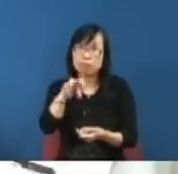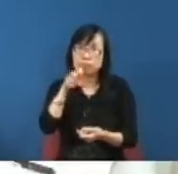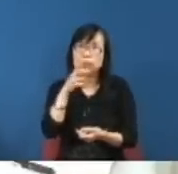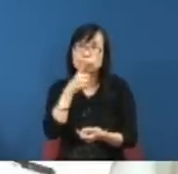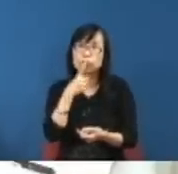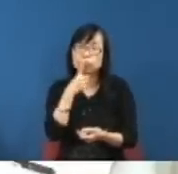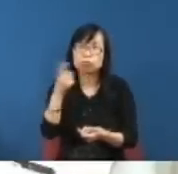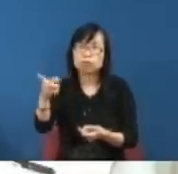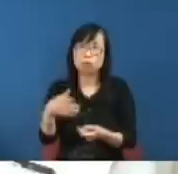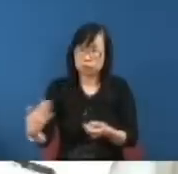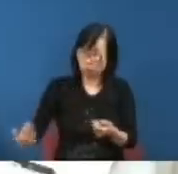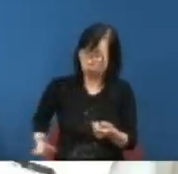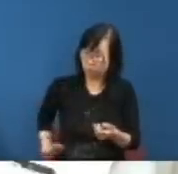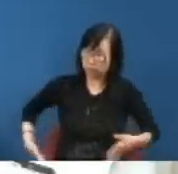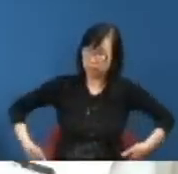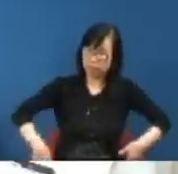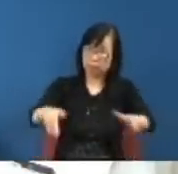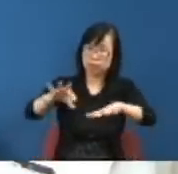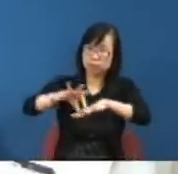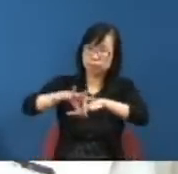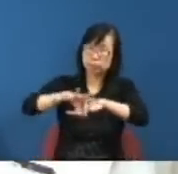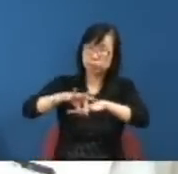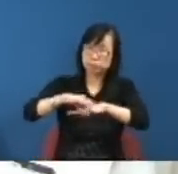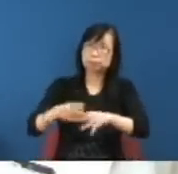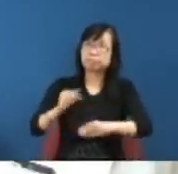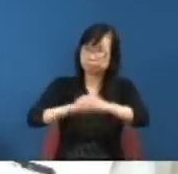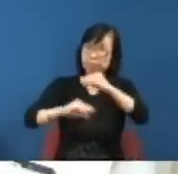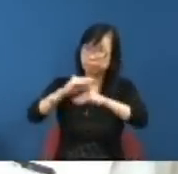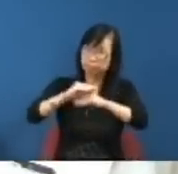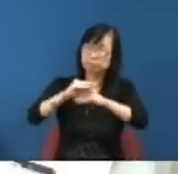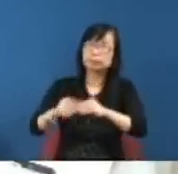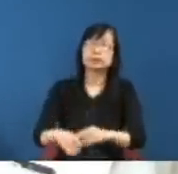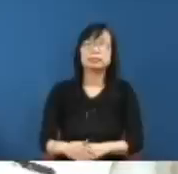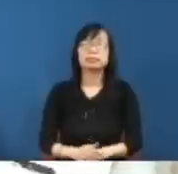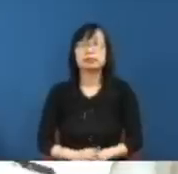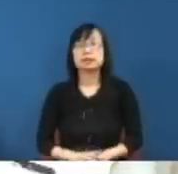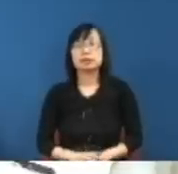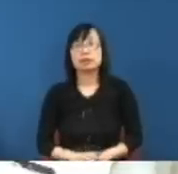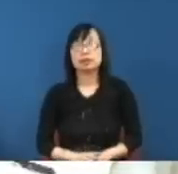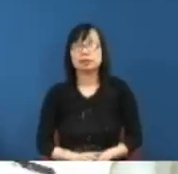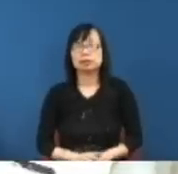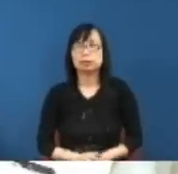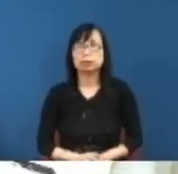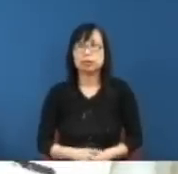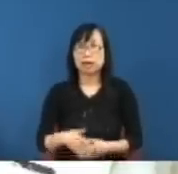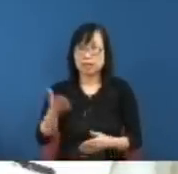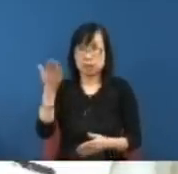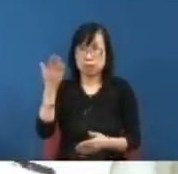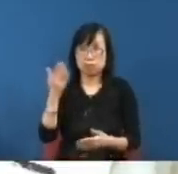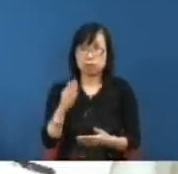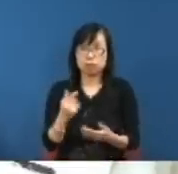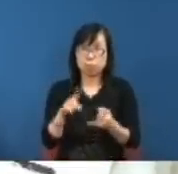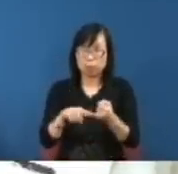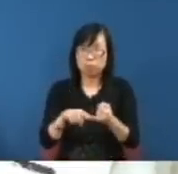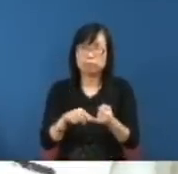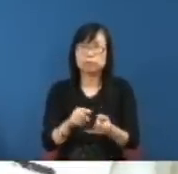爾街金融資本建立嘅過程。當然喺後期。